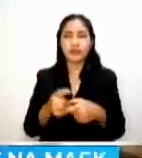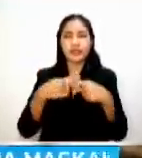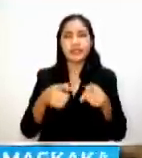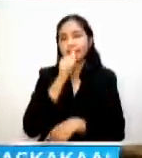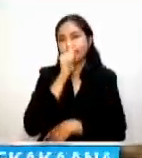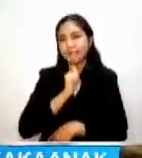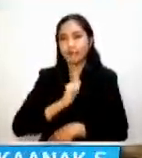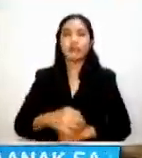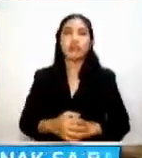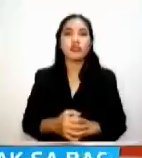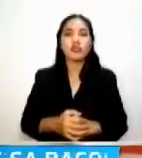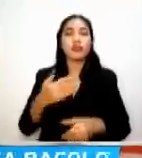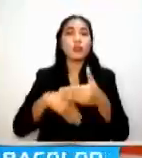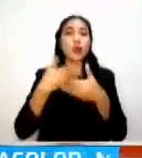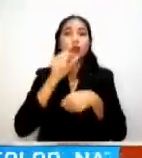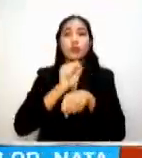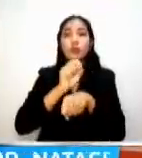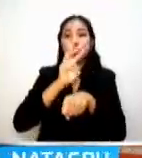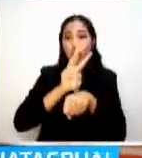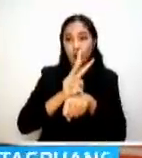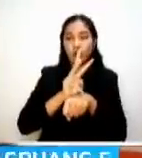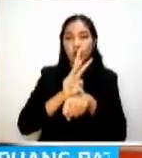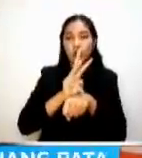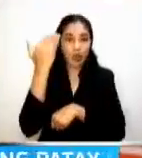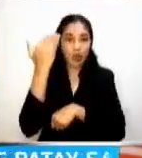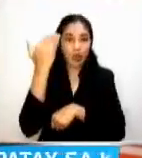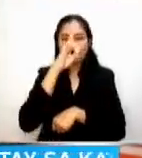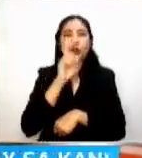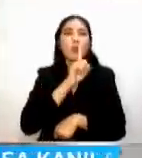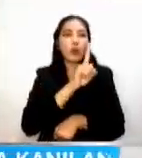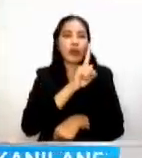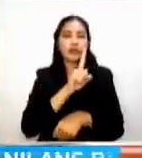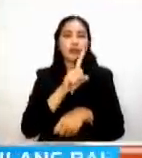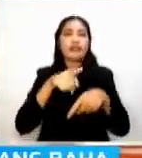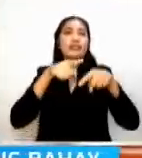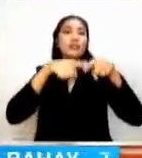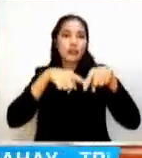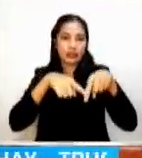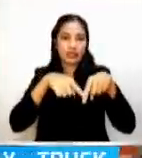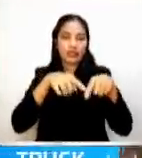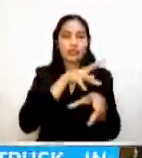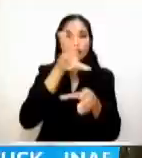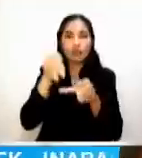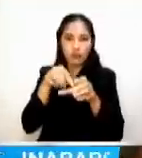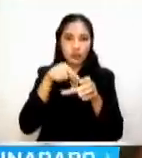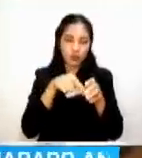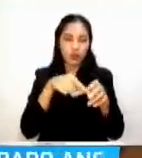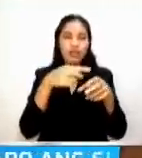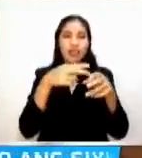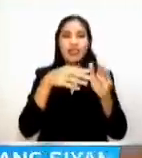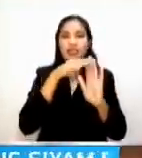ng social worker, isang dependent lang kasi ang nakalista kay Aileen. Listahang nakabase sa sinagutan nilang SAP form noon pang nakaraang